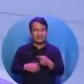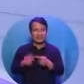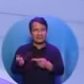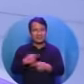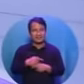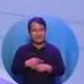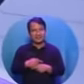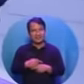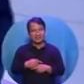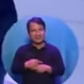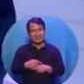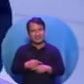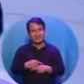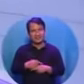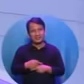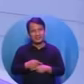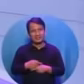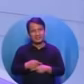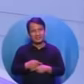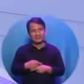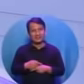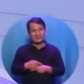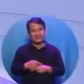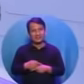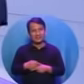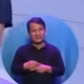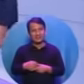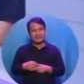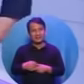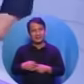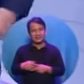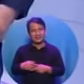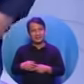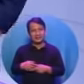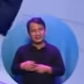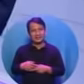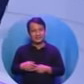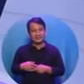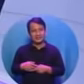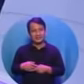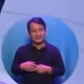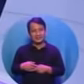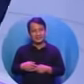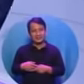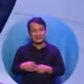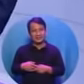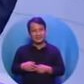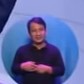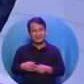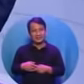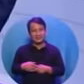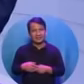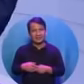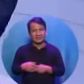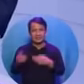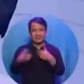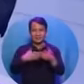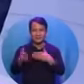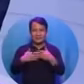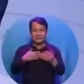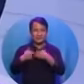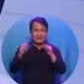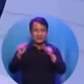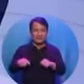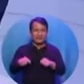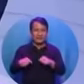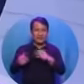Okay. Okay. Ano po? hirap ng signal nila. But anyway, regardless, kayo